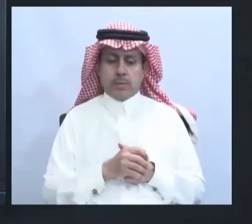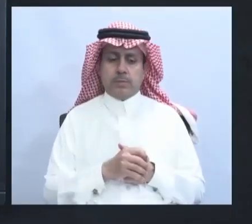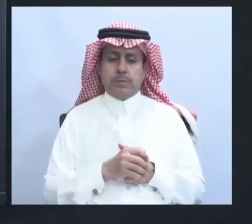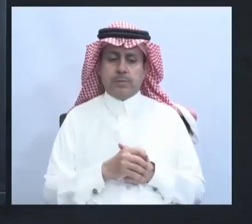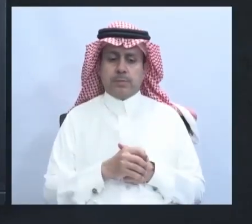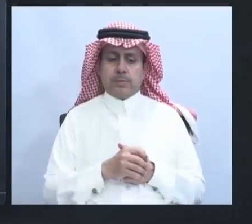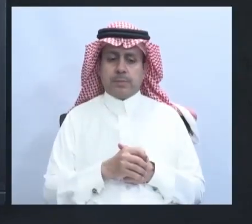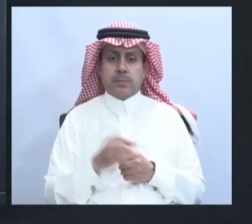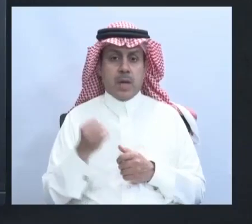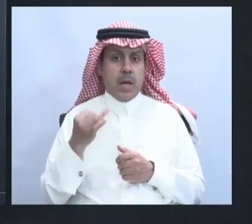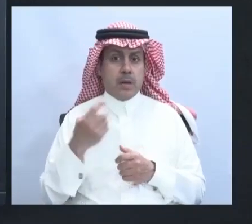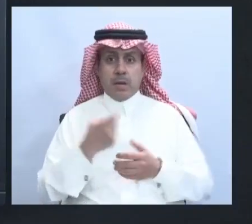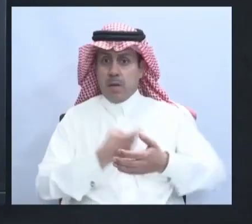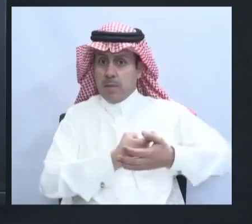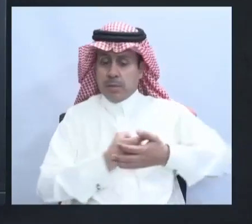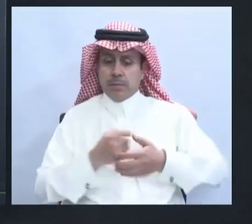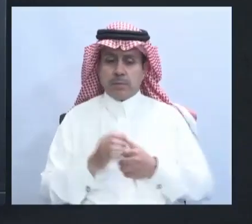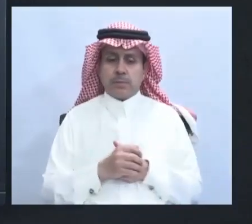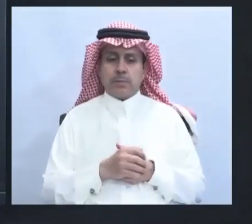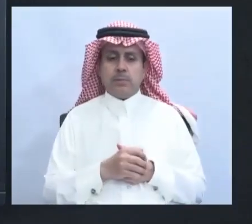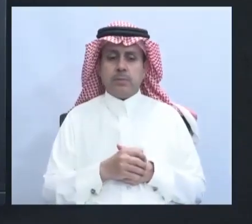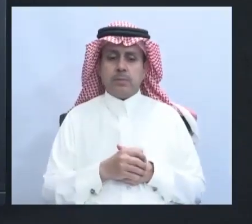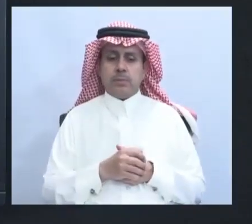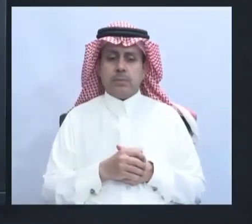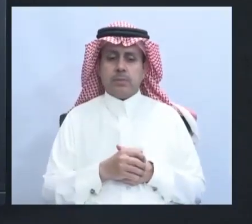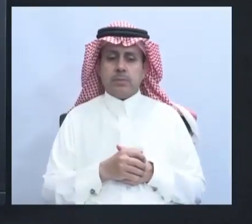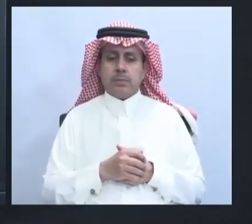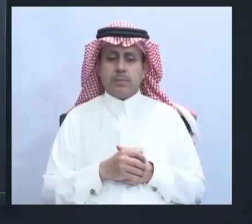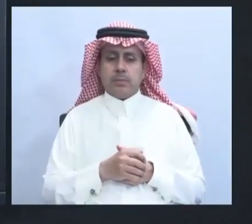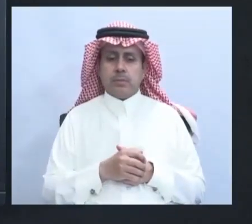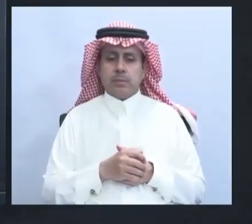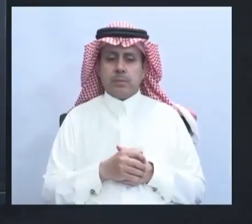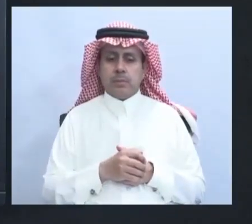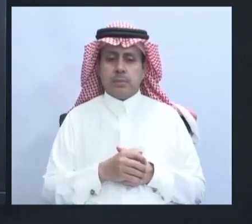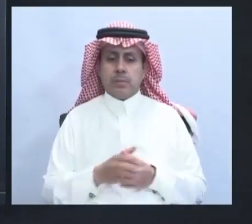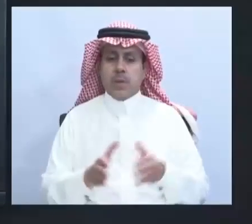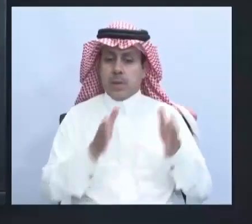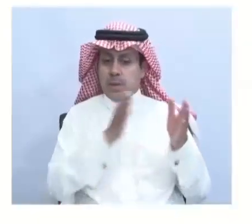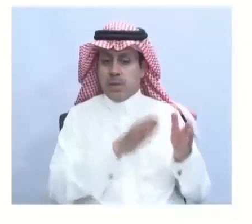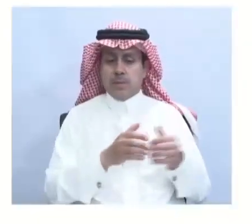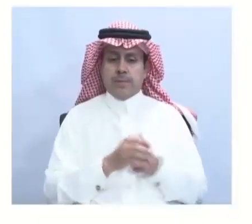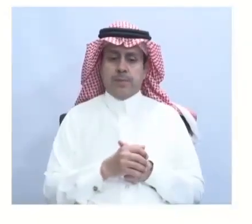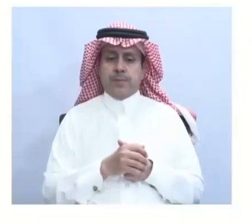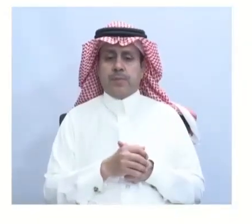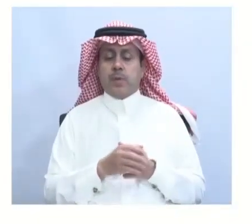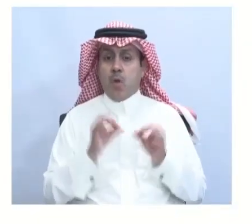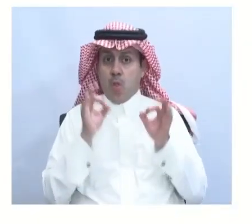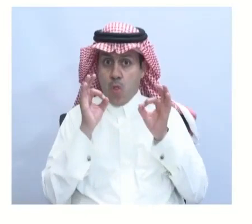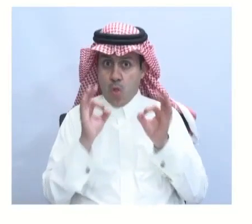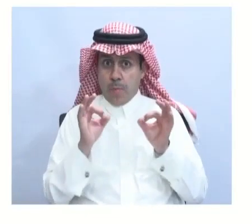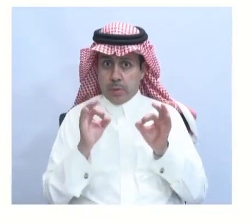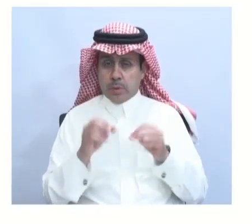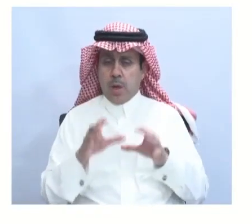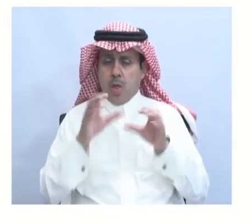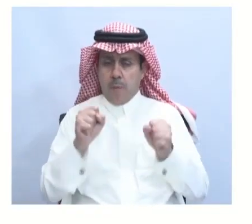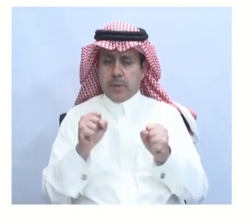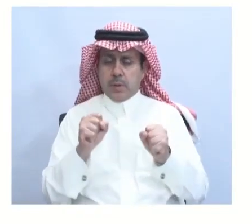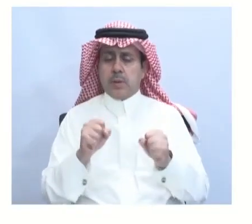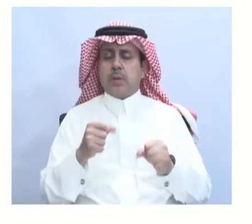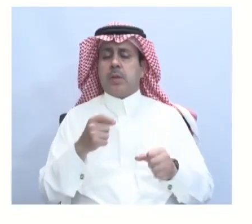وكذلك في عدد الرضاعات المحرمه ننتقل بعد هذا ايها الطلاب لثبوت الرضاع